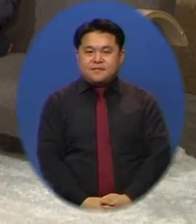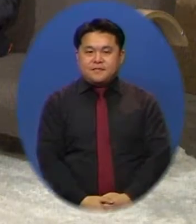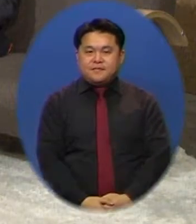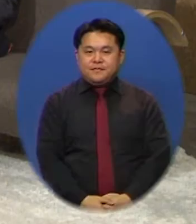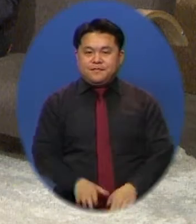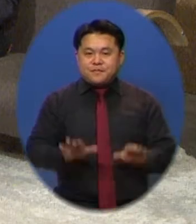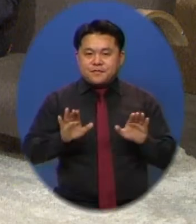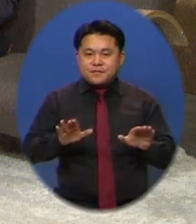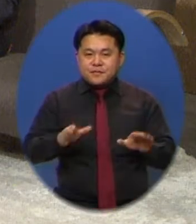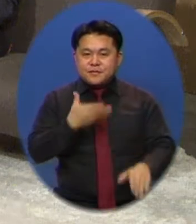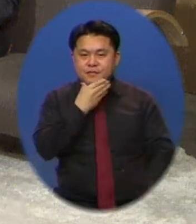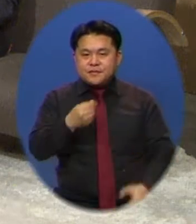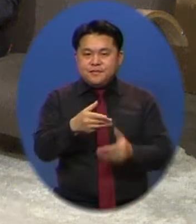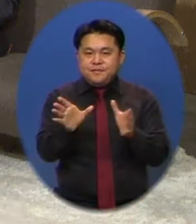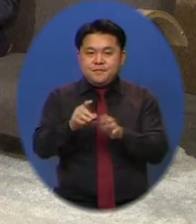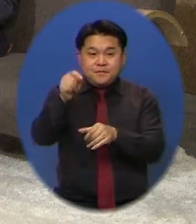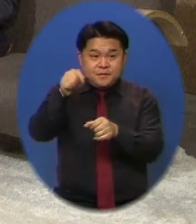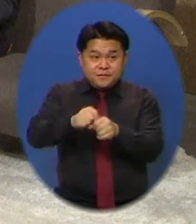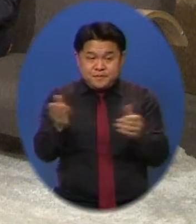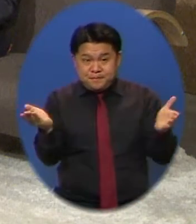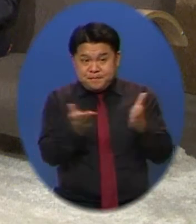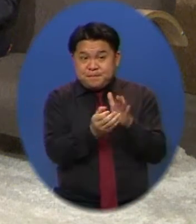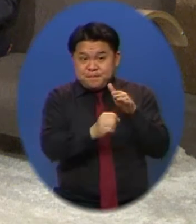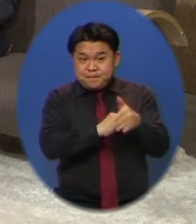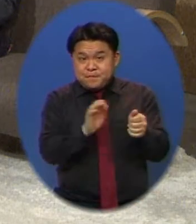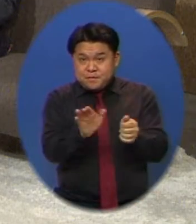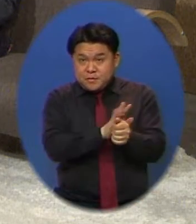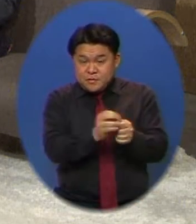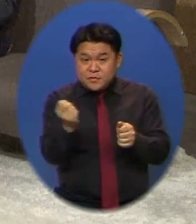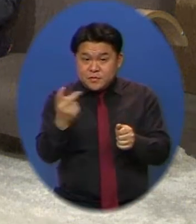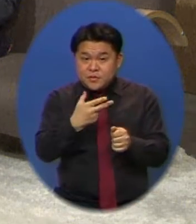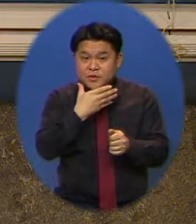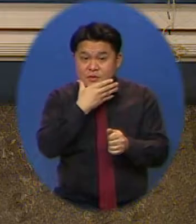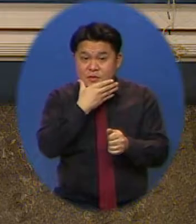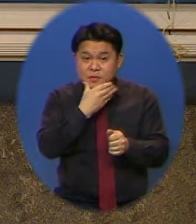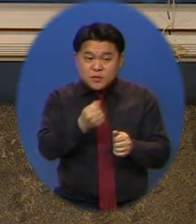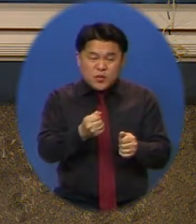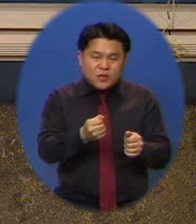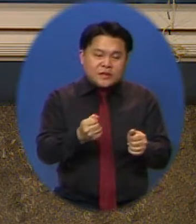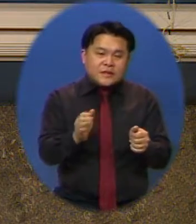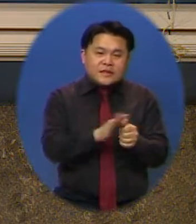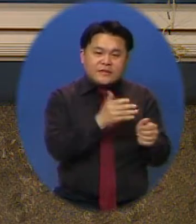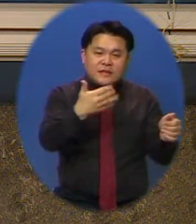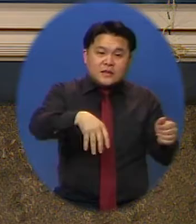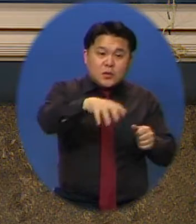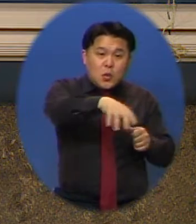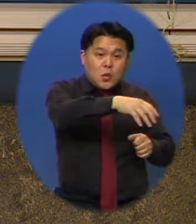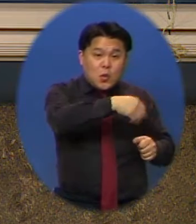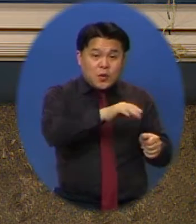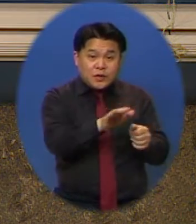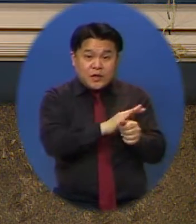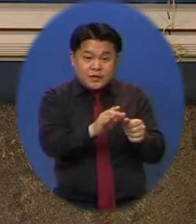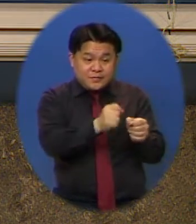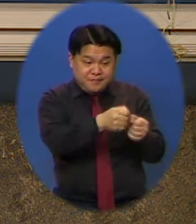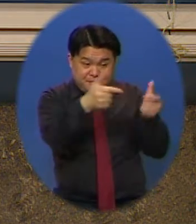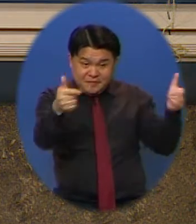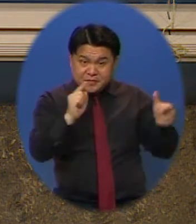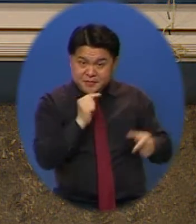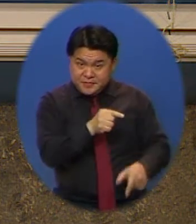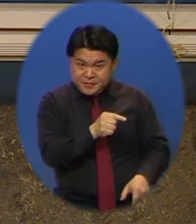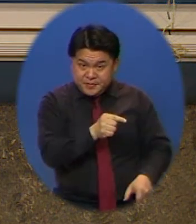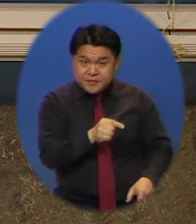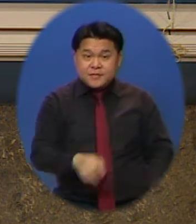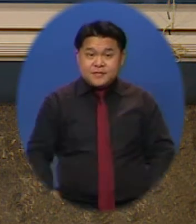올해 복지부의 목표는 맞춤형 서비스 그리고 또 복지 사각지대에 놓인 취약계층에 대한 서비스를 확대하겠다